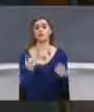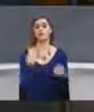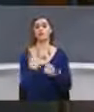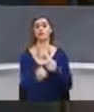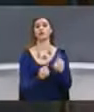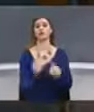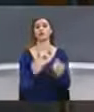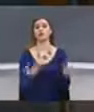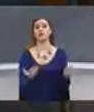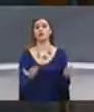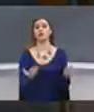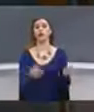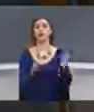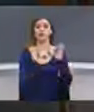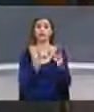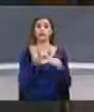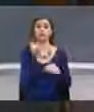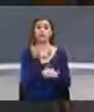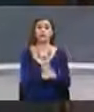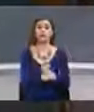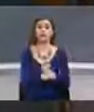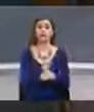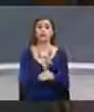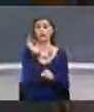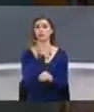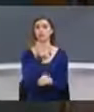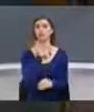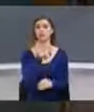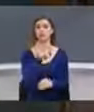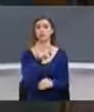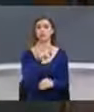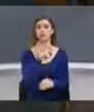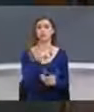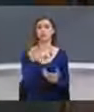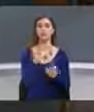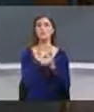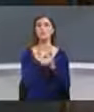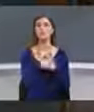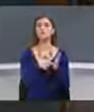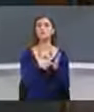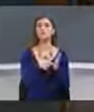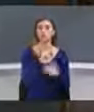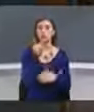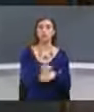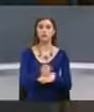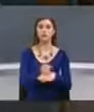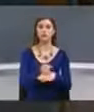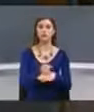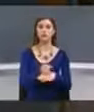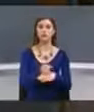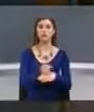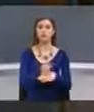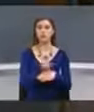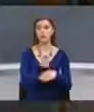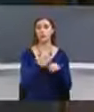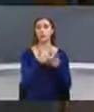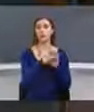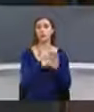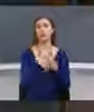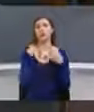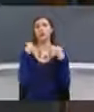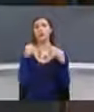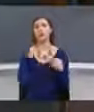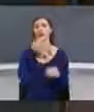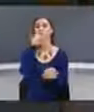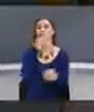gjendjes e jo të vënjes së një standardi. Shikoni, ligji vendos standarde. Ligji nuk bën për